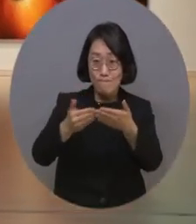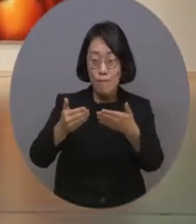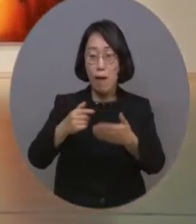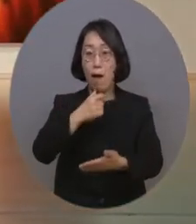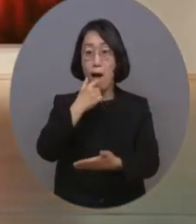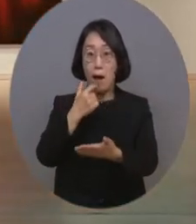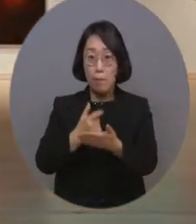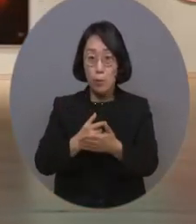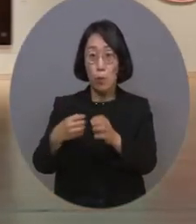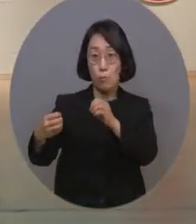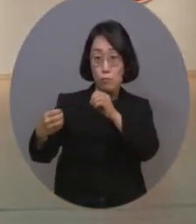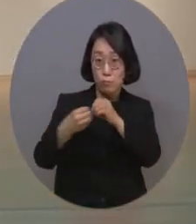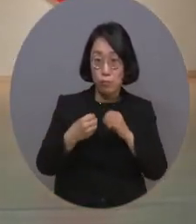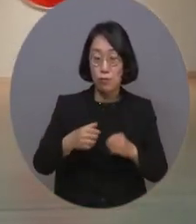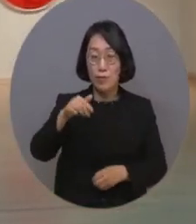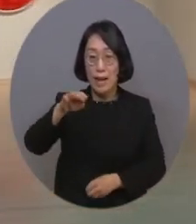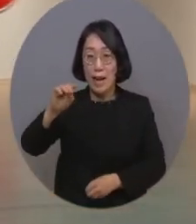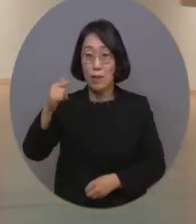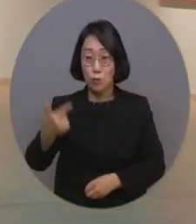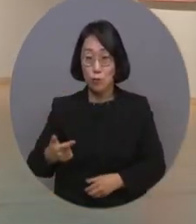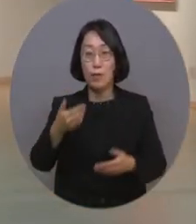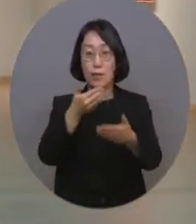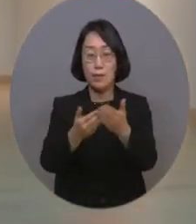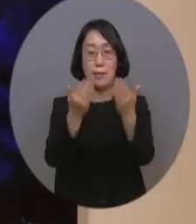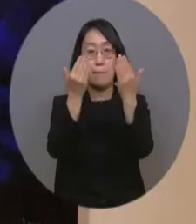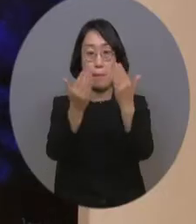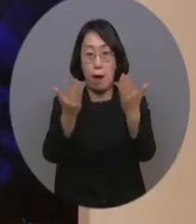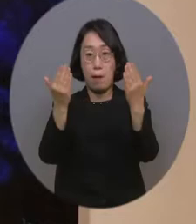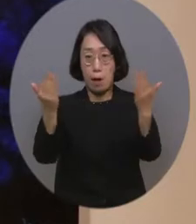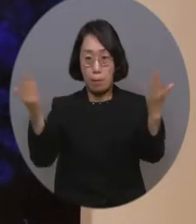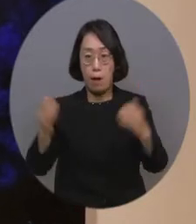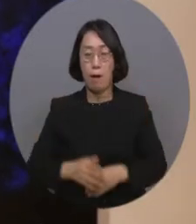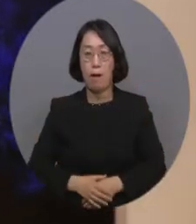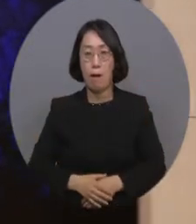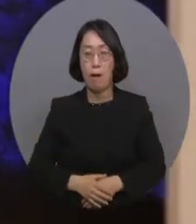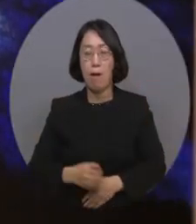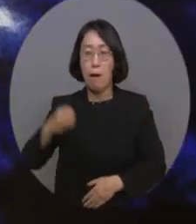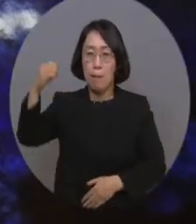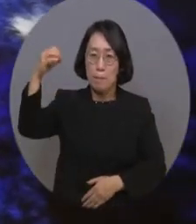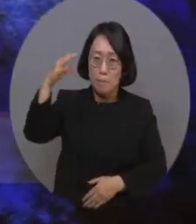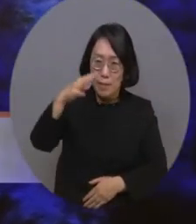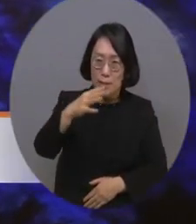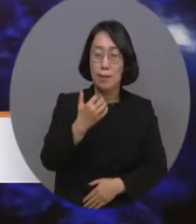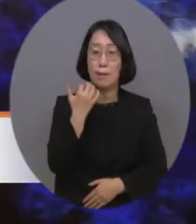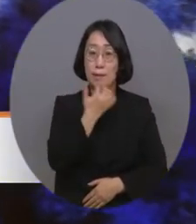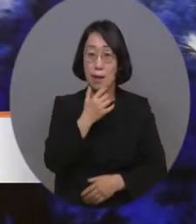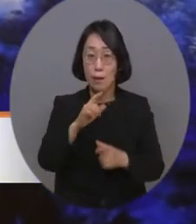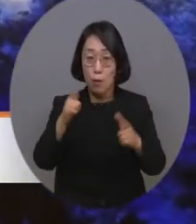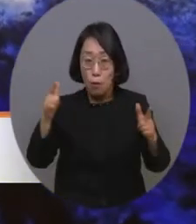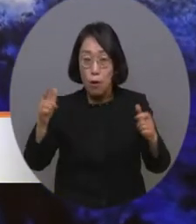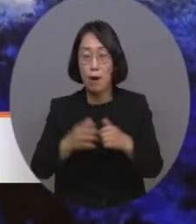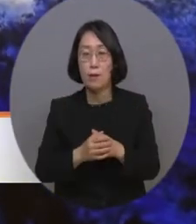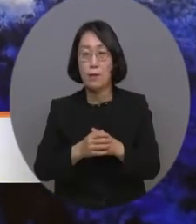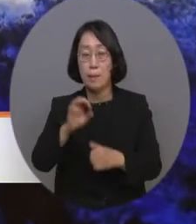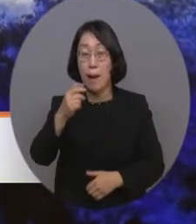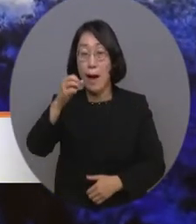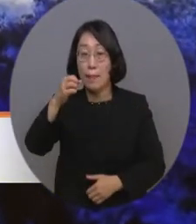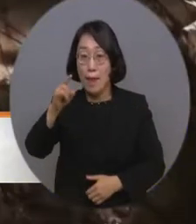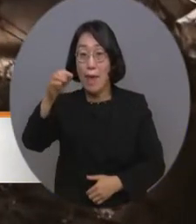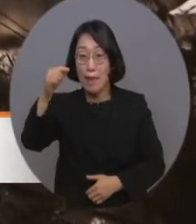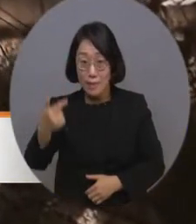선사하는 장안순 작가의 작품들입니다 다양한 빛과 색을 입힌 마네 눈을 주제로 한 이번